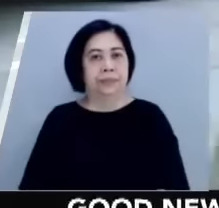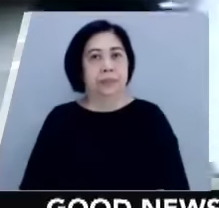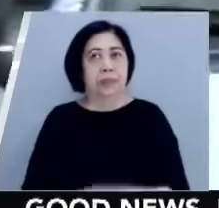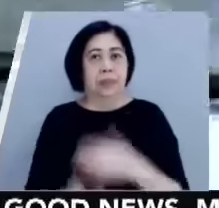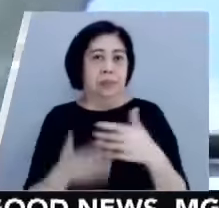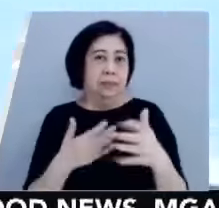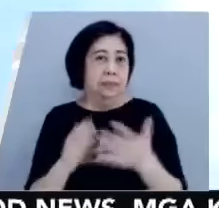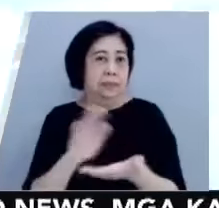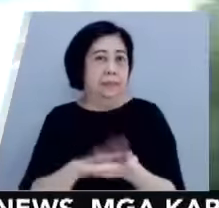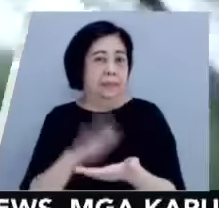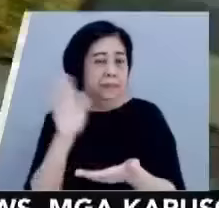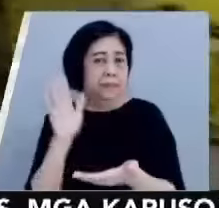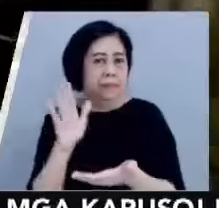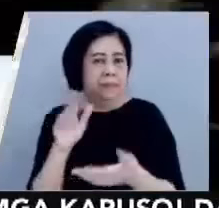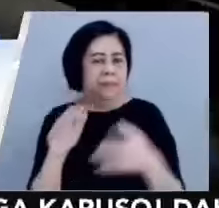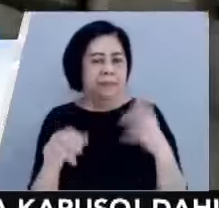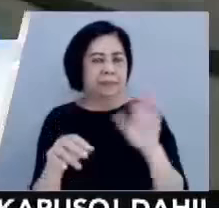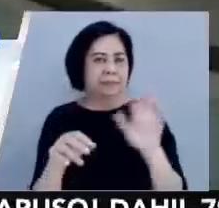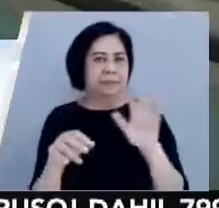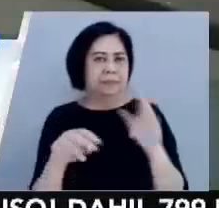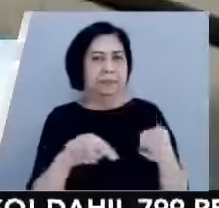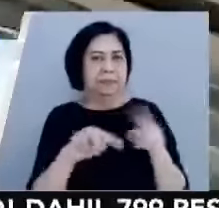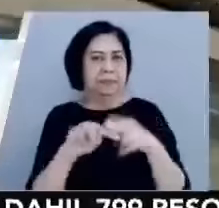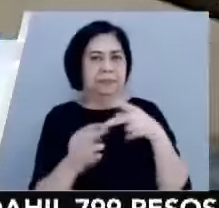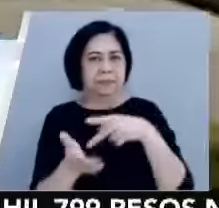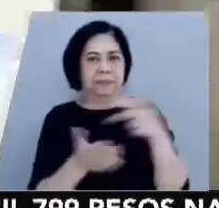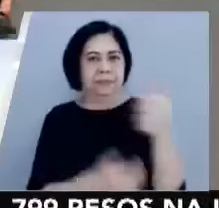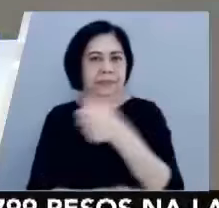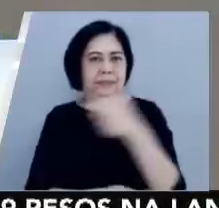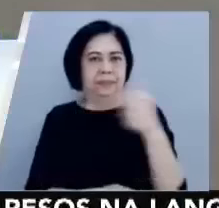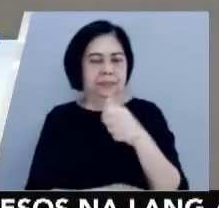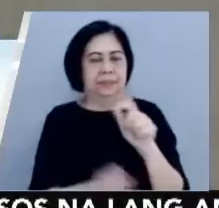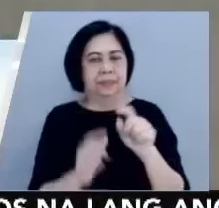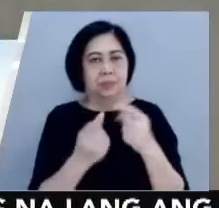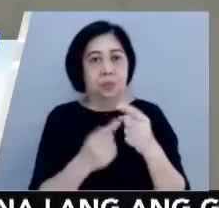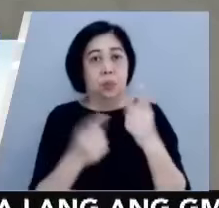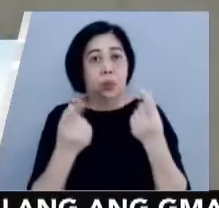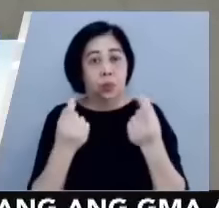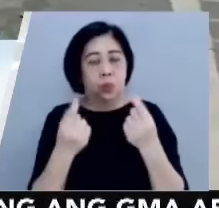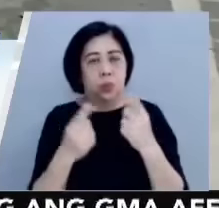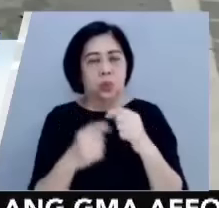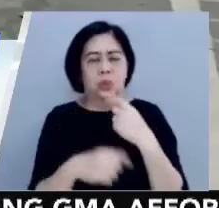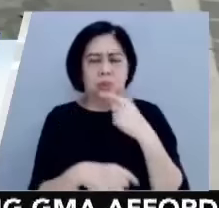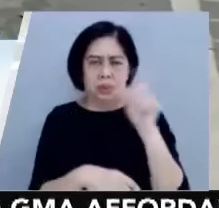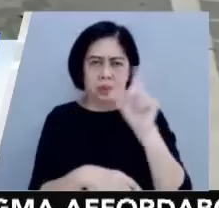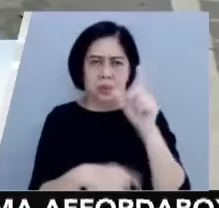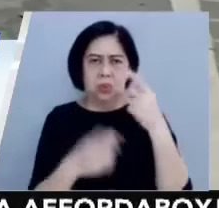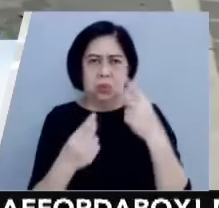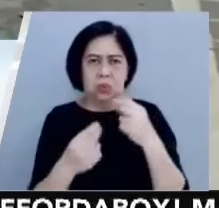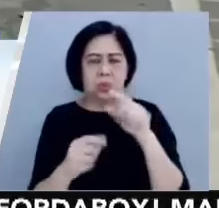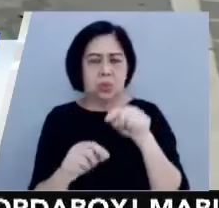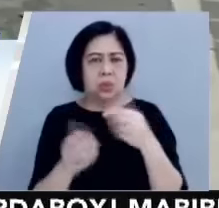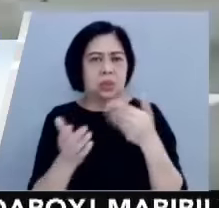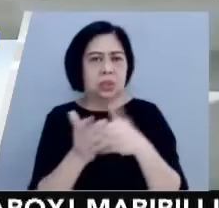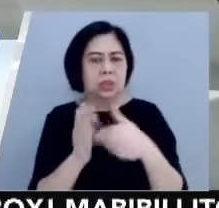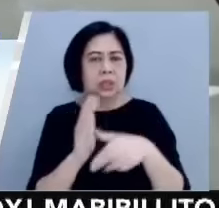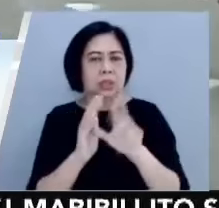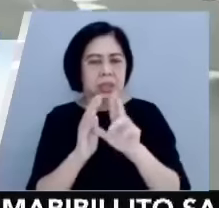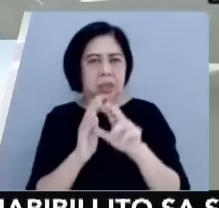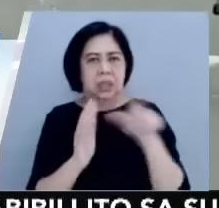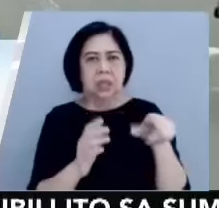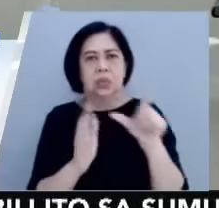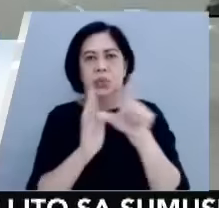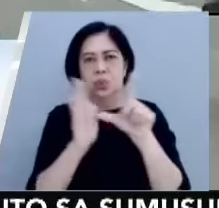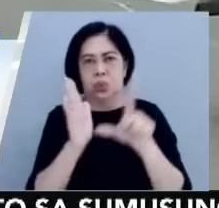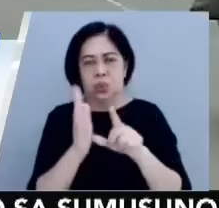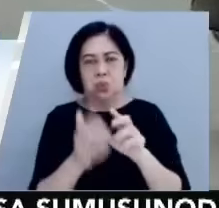hindi raw muna hihirit ang taas pasahe ang grupong Piston. Sa halip, panahon na anila para bisitahin muli ang oil deregulation law. Wala pang